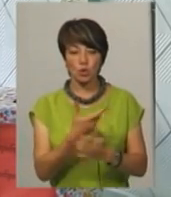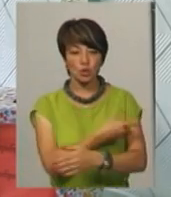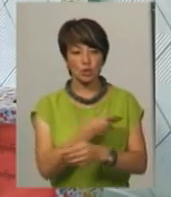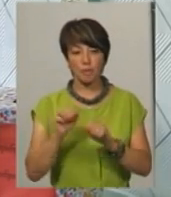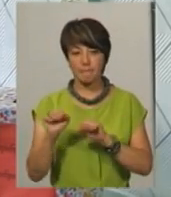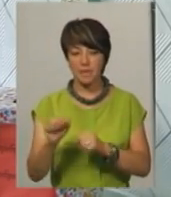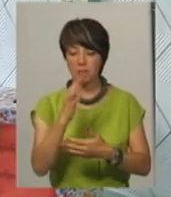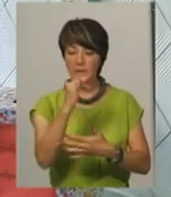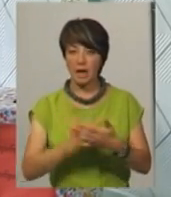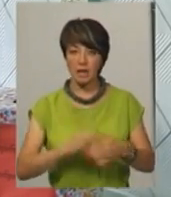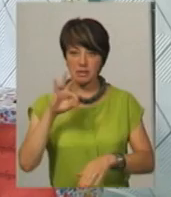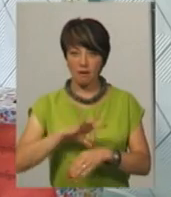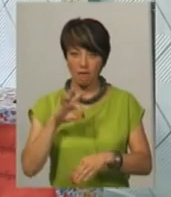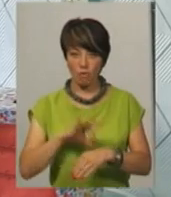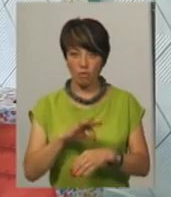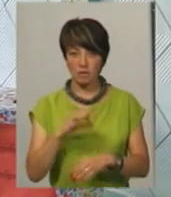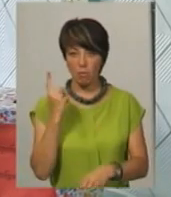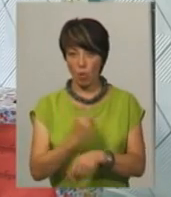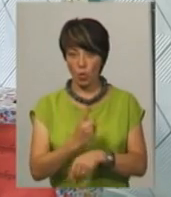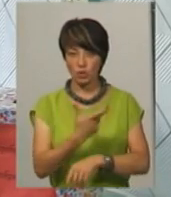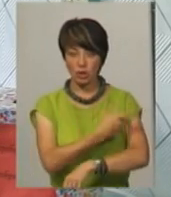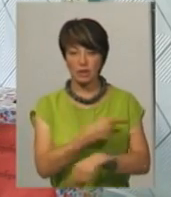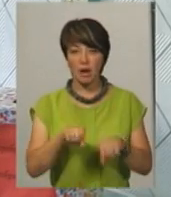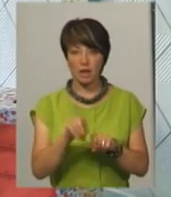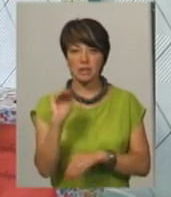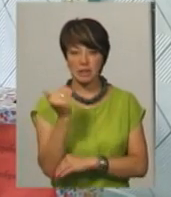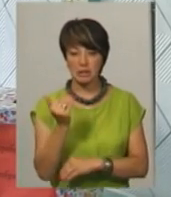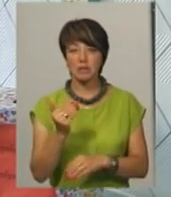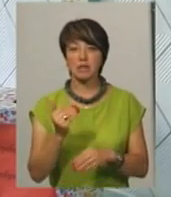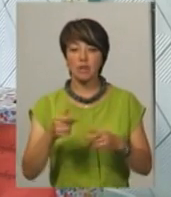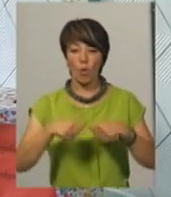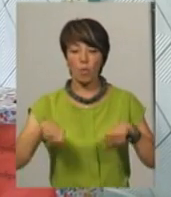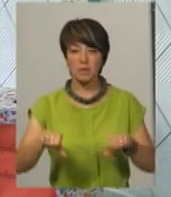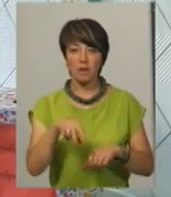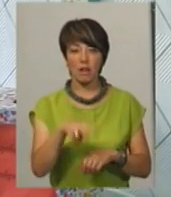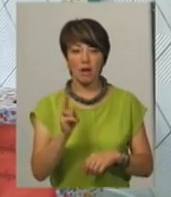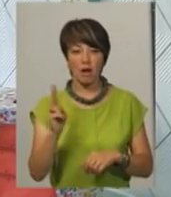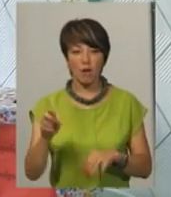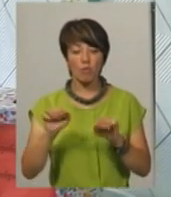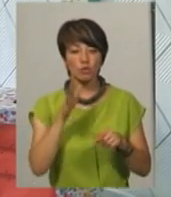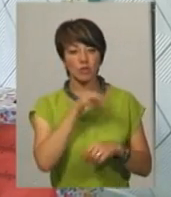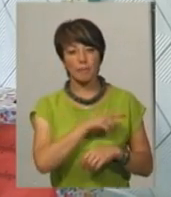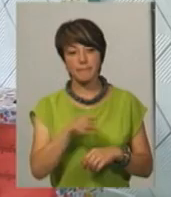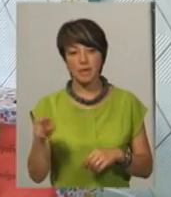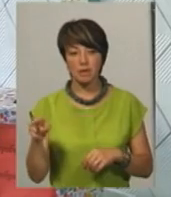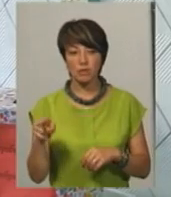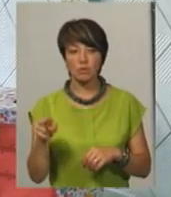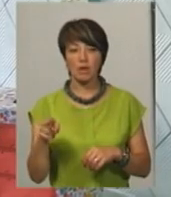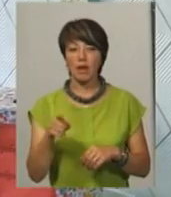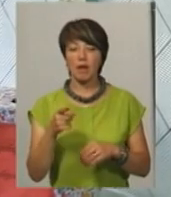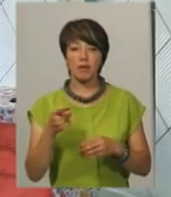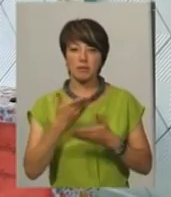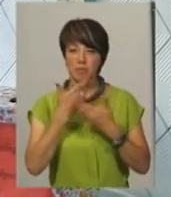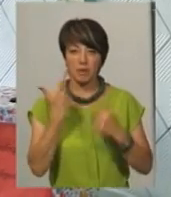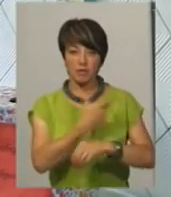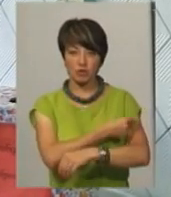перелік захворювань. І тоді така дитина за комісією ЛКК може на період медвідвіда не щеплена